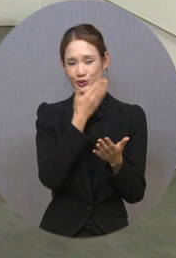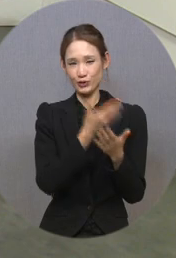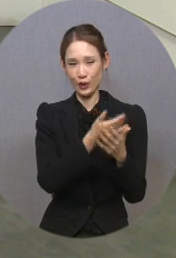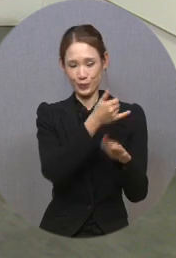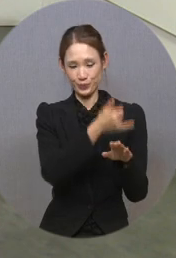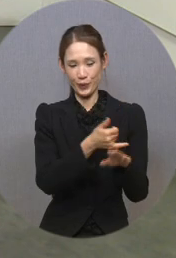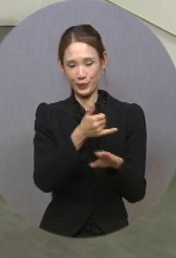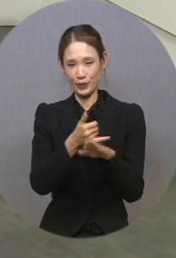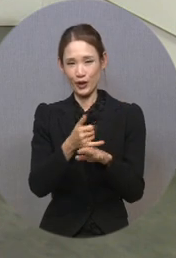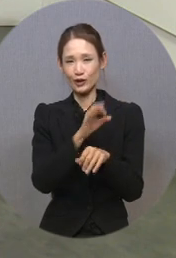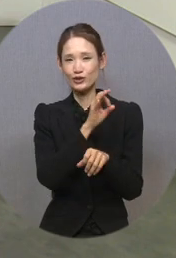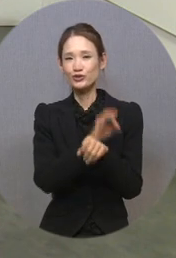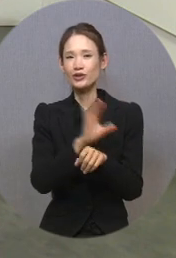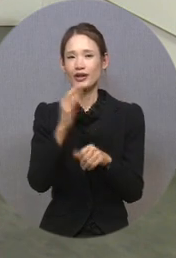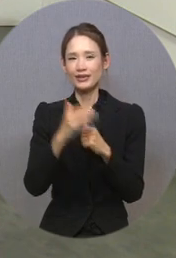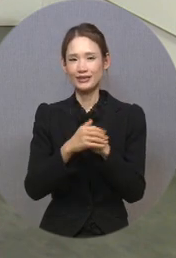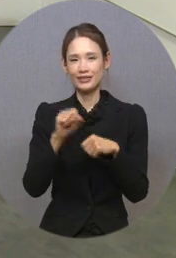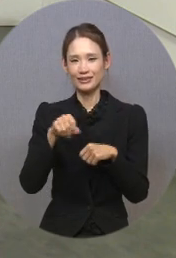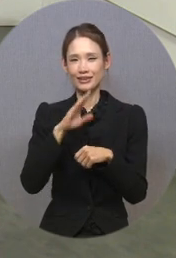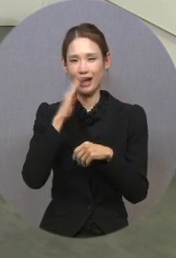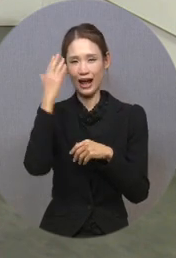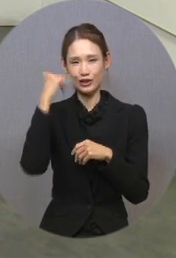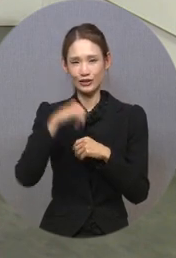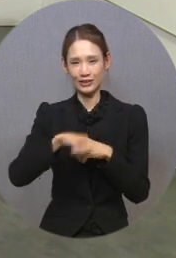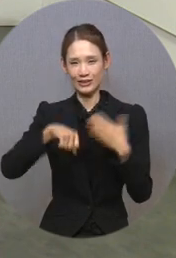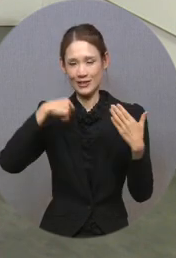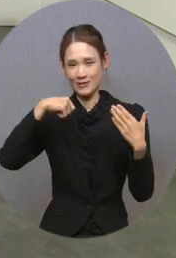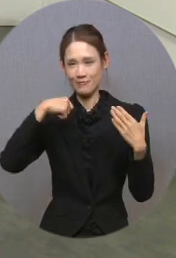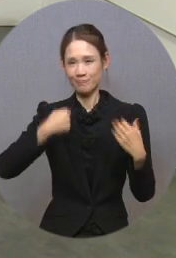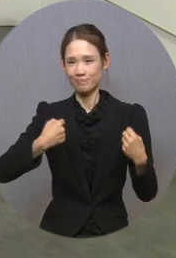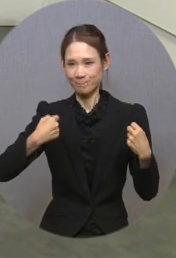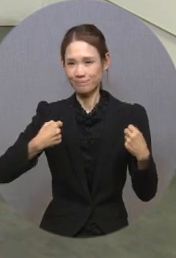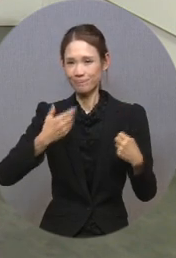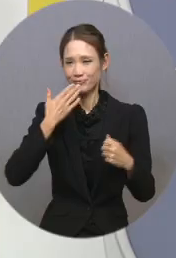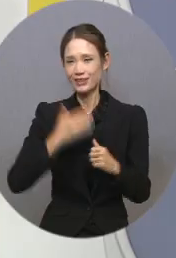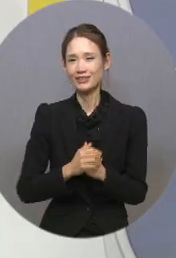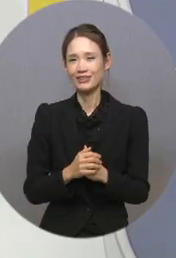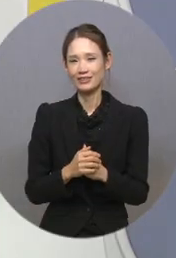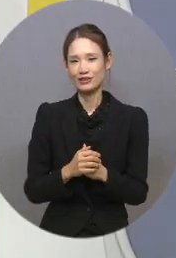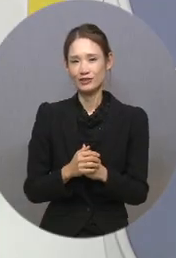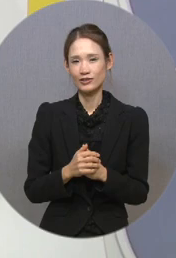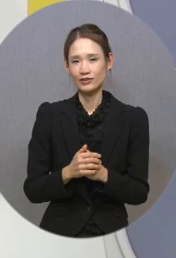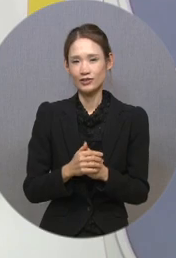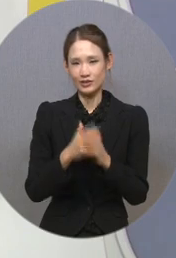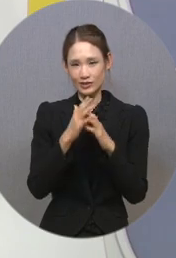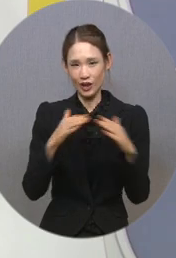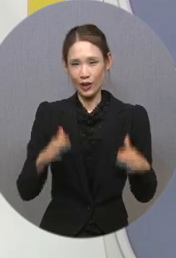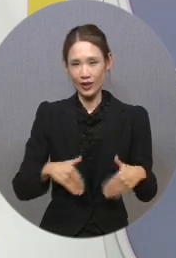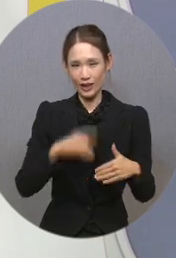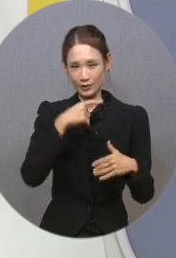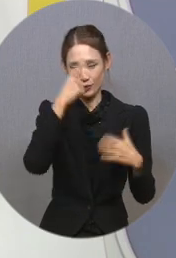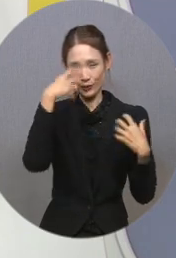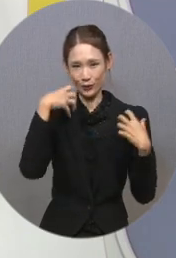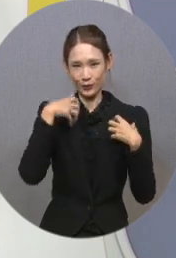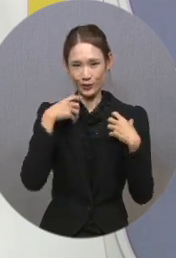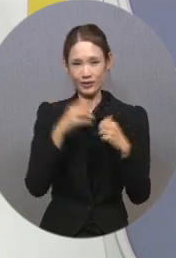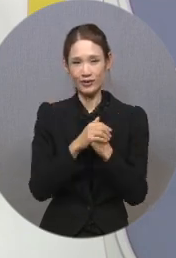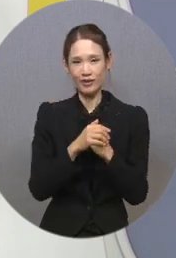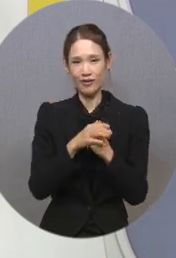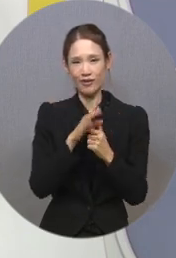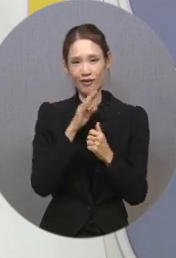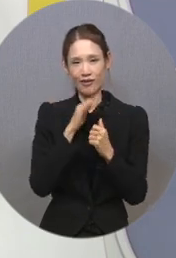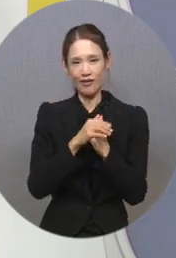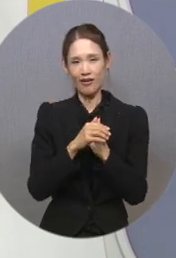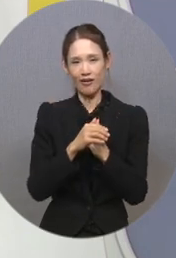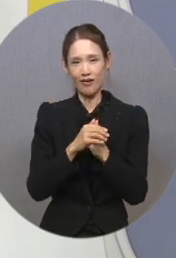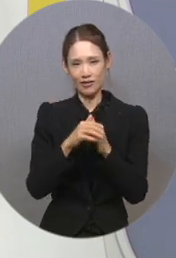구매하시면 되겠습니다. 맞습니다. 한국인은 역시 밥심이거든요. 아, 네, 맞아요. 아니, 그나저나 전남도청에 특히 남도장터에 정말 상이란